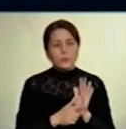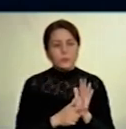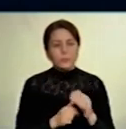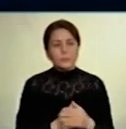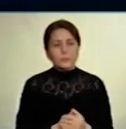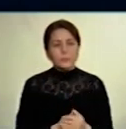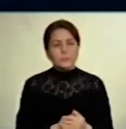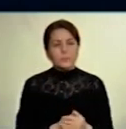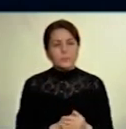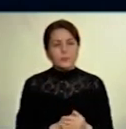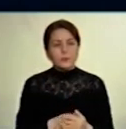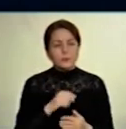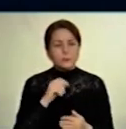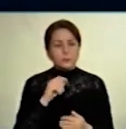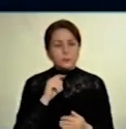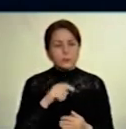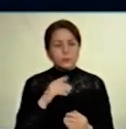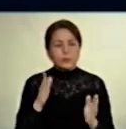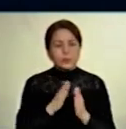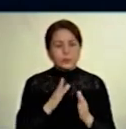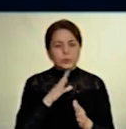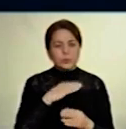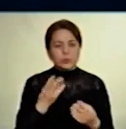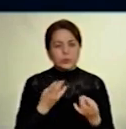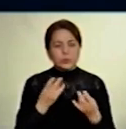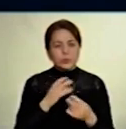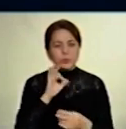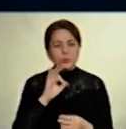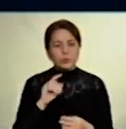2.7. Bu kichik bo'lish kerak